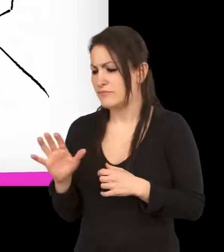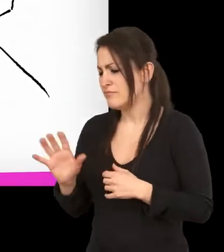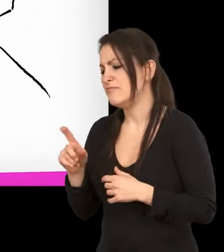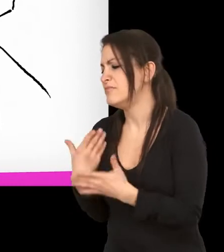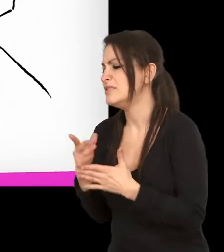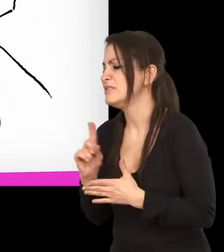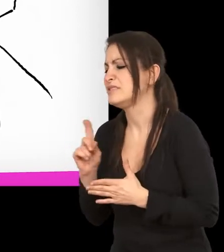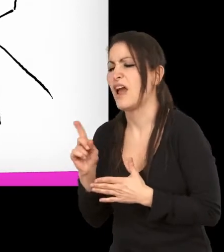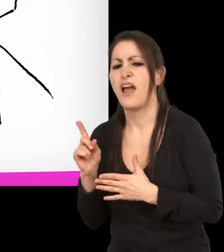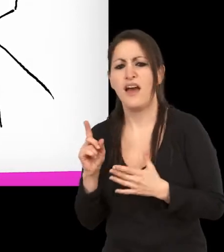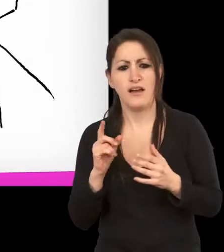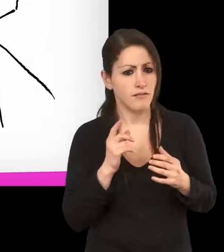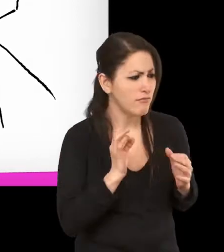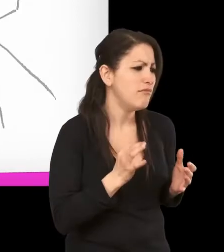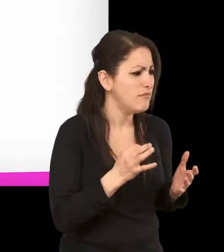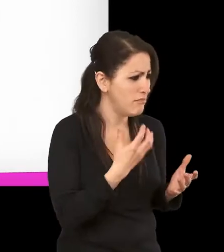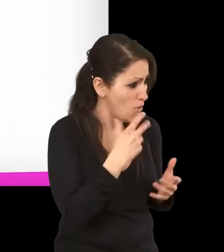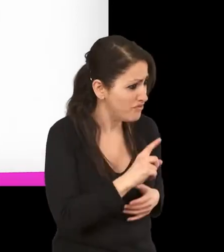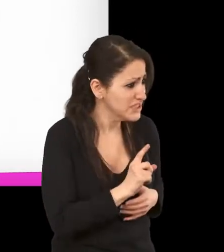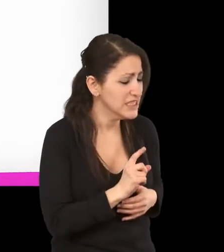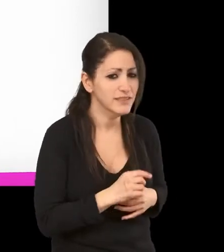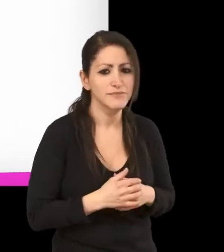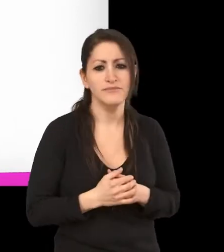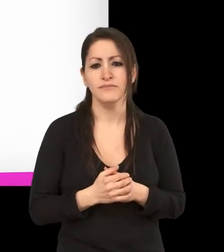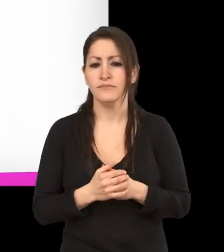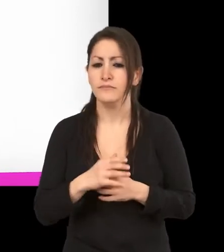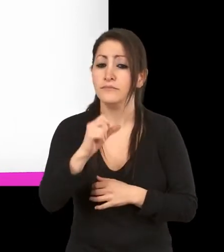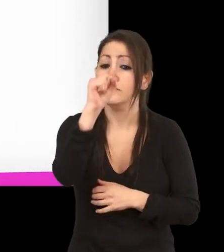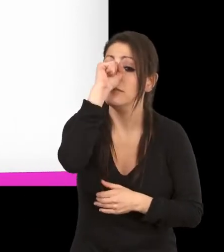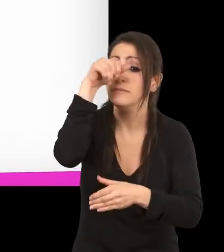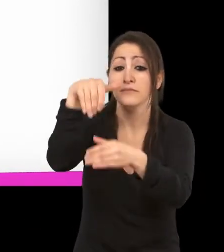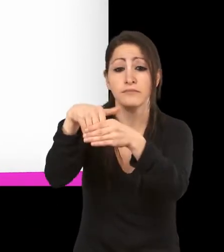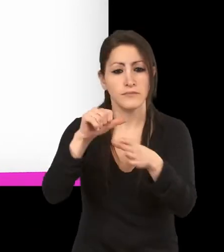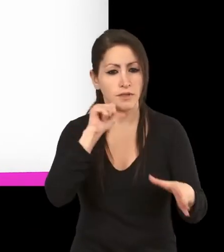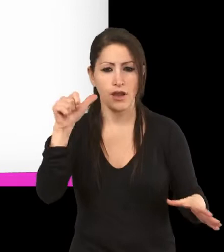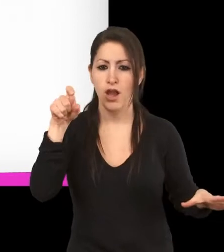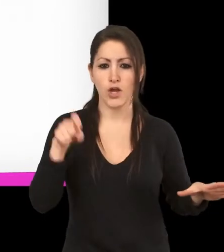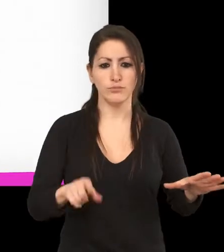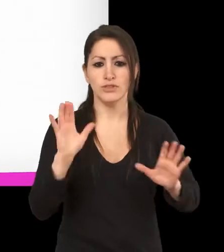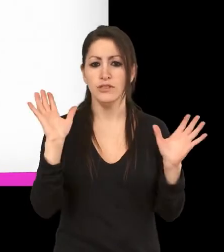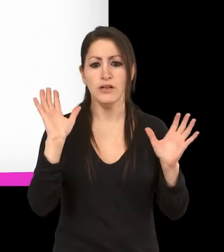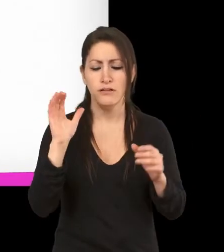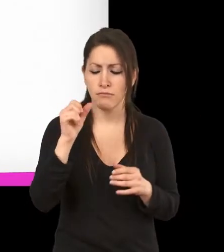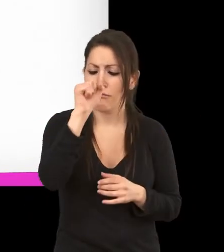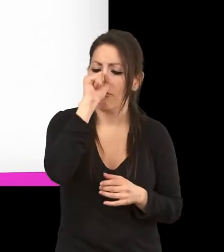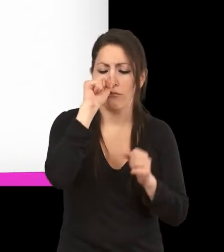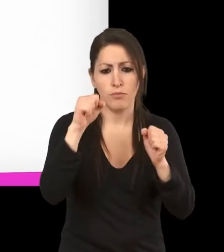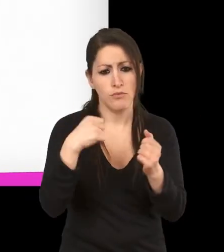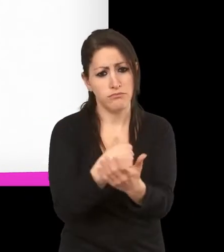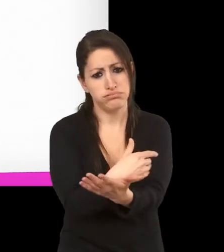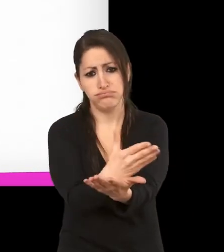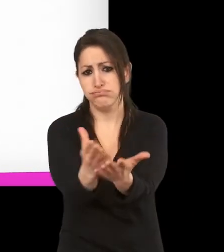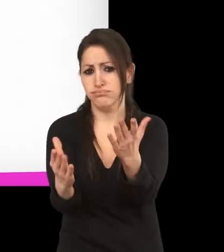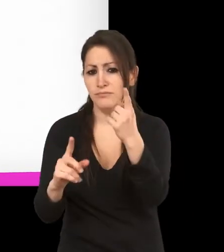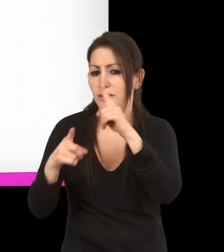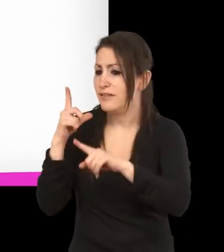Non, pas ça. Allez, t'en as pas envie? Dans la sexualité, rien n'est obligatoire. Il y a de très nombreuses façons de faire l'amour. Et